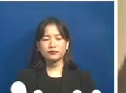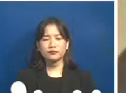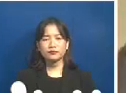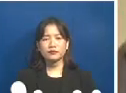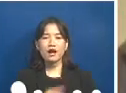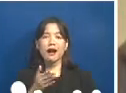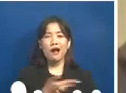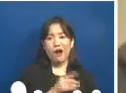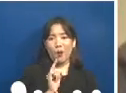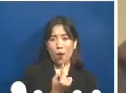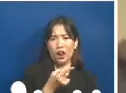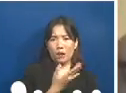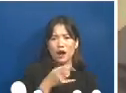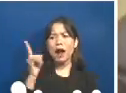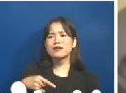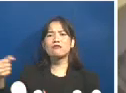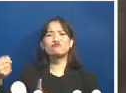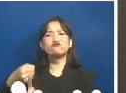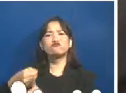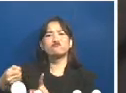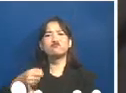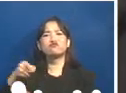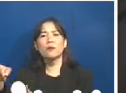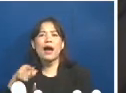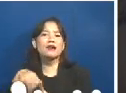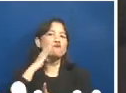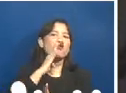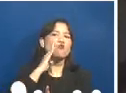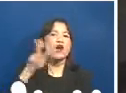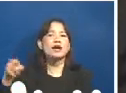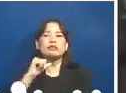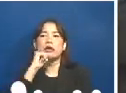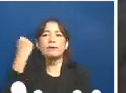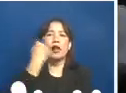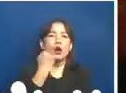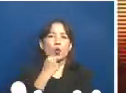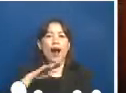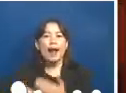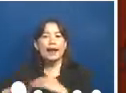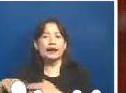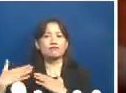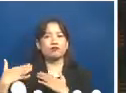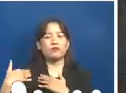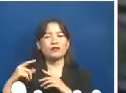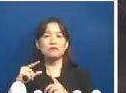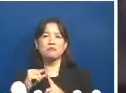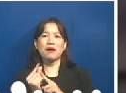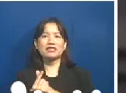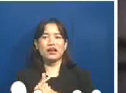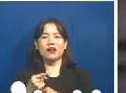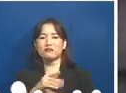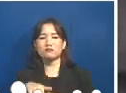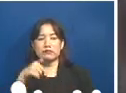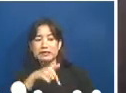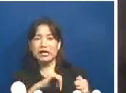Bermula dari penganiayaan remaja oleh seorang anak dari ex-pejabat Ditjen Pajak, kini kasus itu menjadi perhatian satu Indonesia. Tak